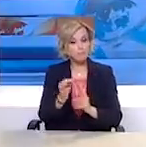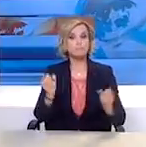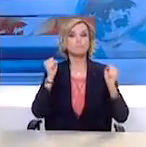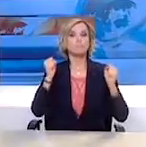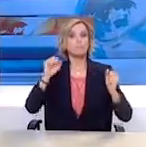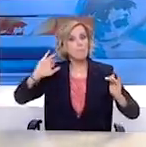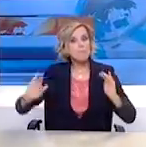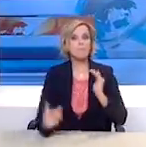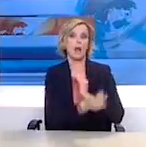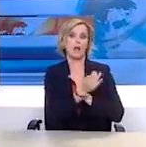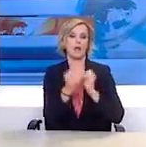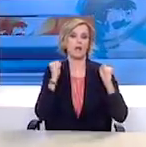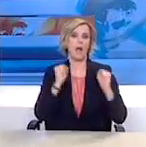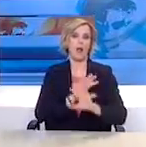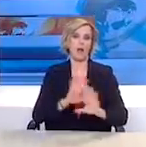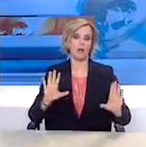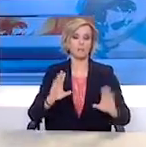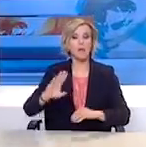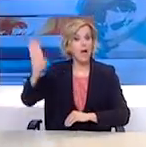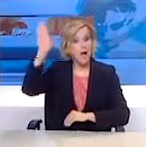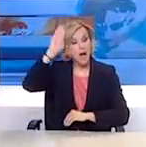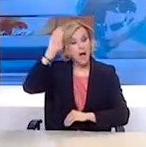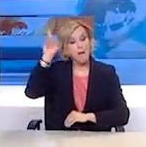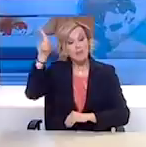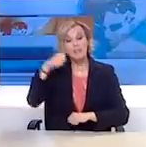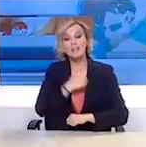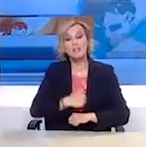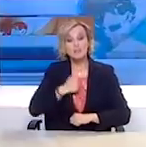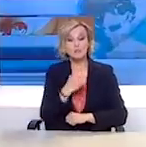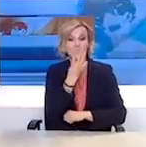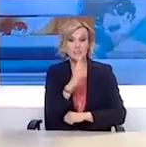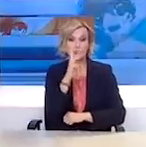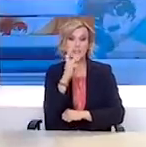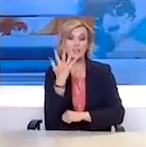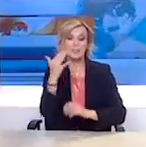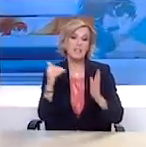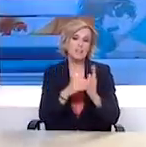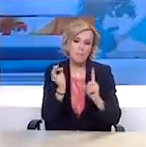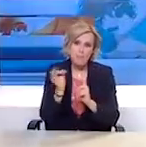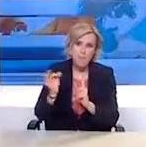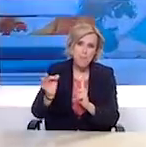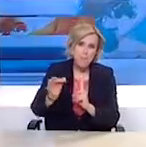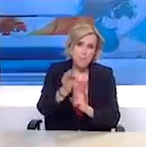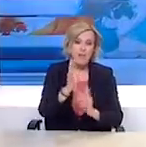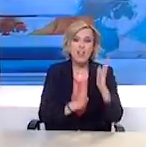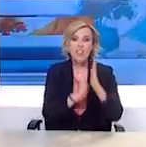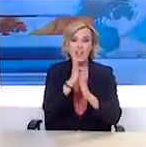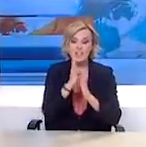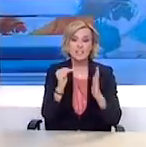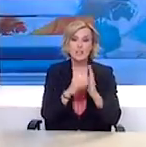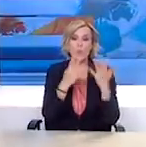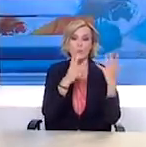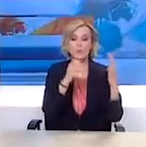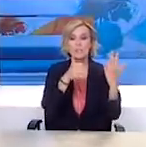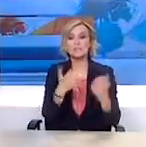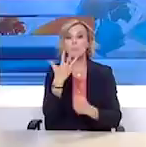καλά. Οι Ηνωμένες Πολιτείες έχουν πλέον περισσότερα από 435.000 κρούσματα και 14.865